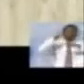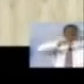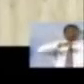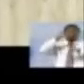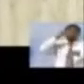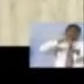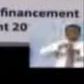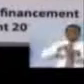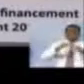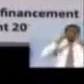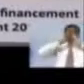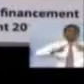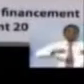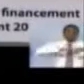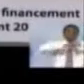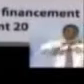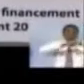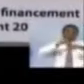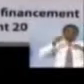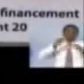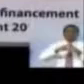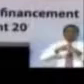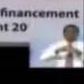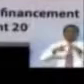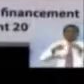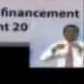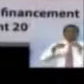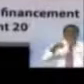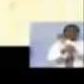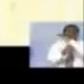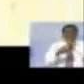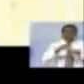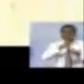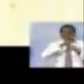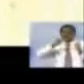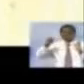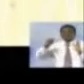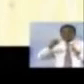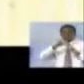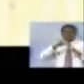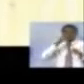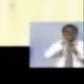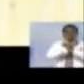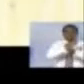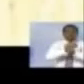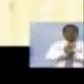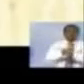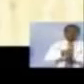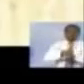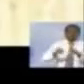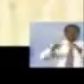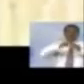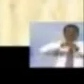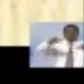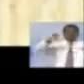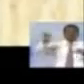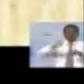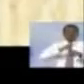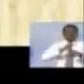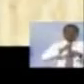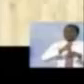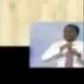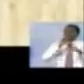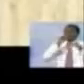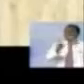paix et une sécurité à consolider, un État moderne garant des libertés à promouvoir,